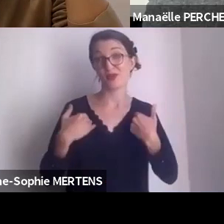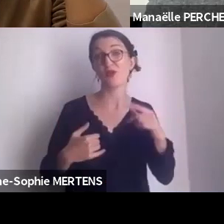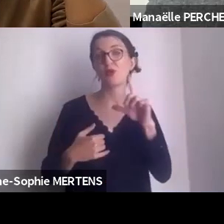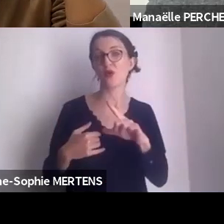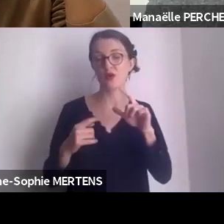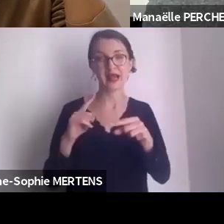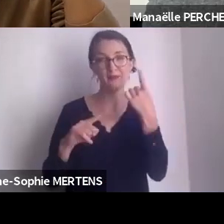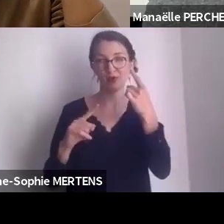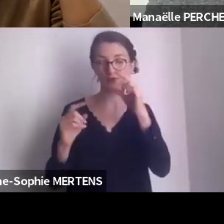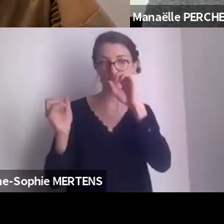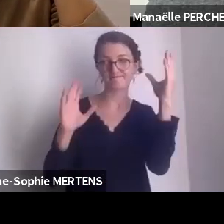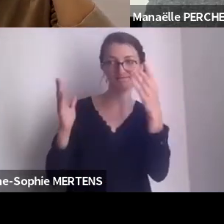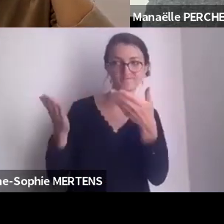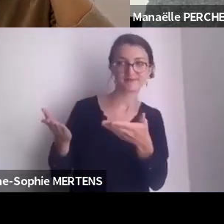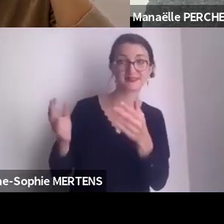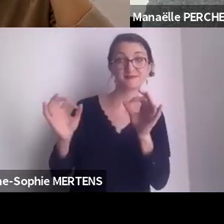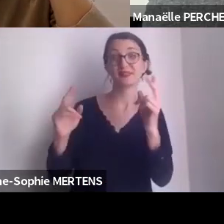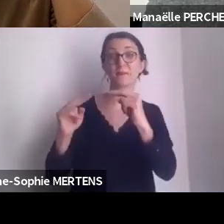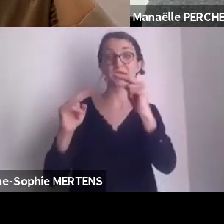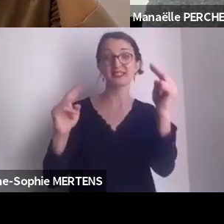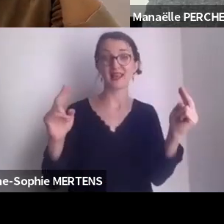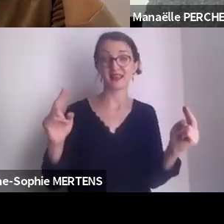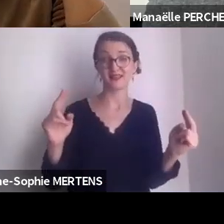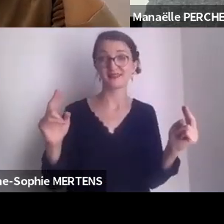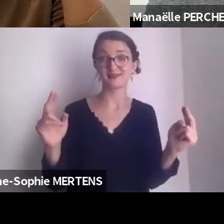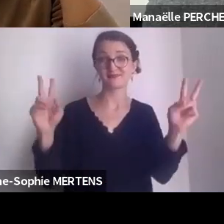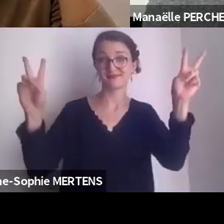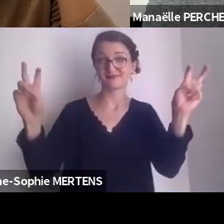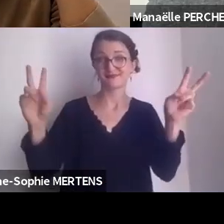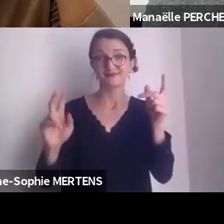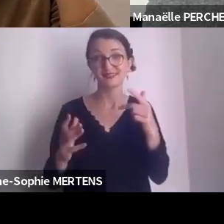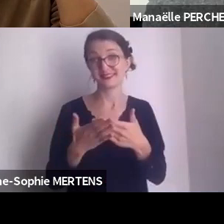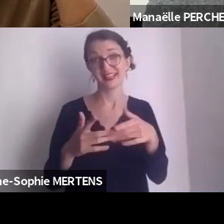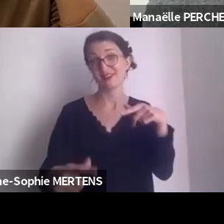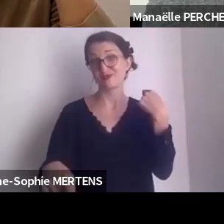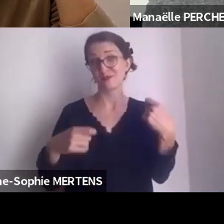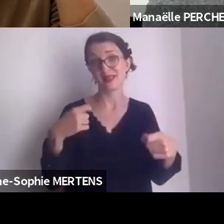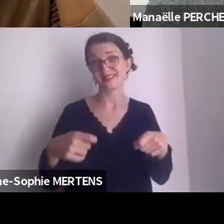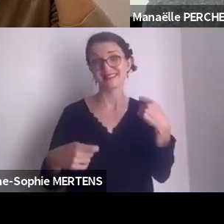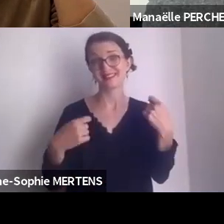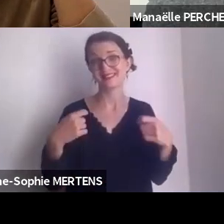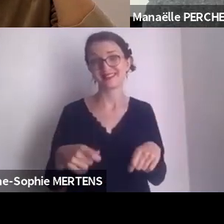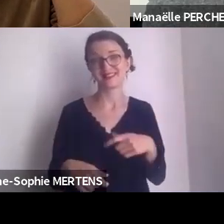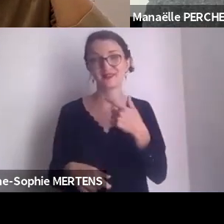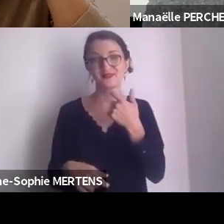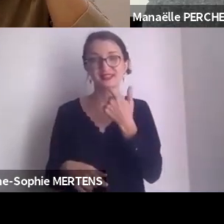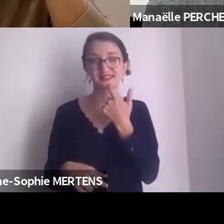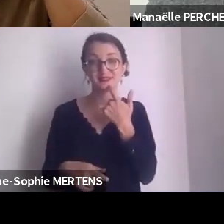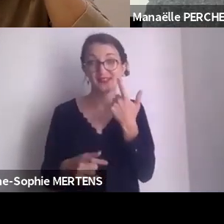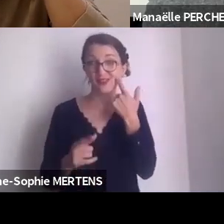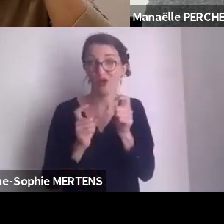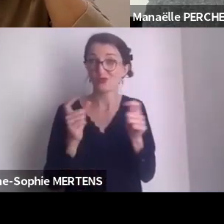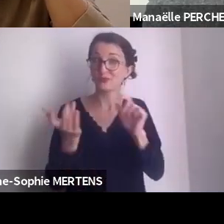moi. En fait, on se réorganise, mais... Ça, c'est la souplesse. Hein. On est obligé, de toute façon, de tout le temps se réorganiser. Quand l'entreprise évolue, il